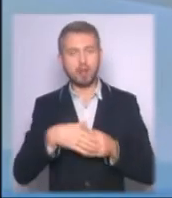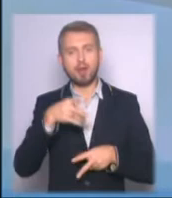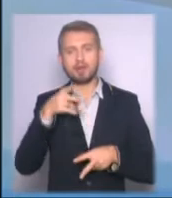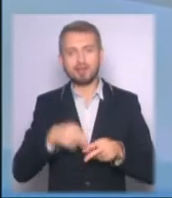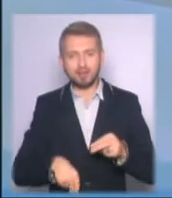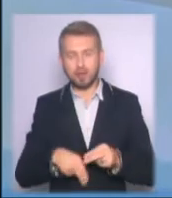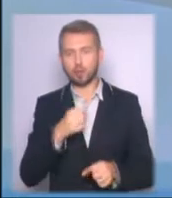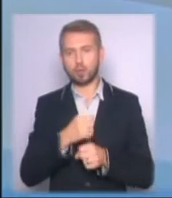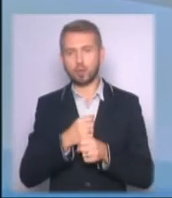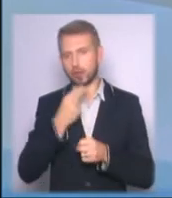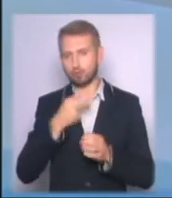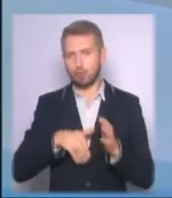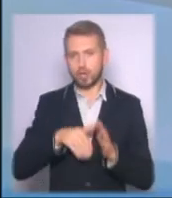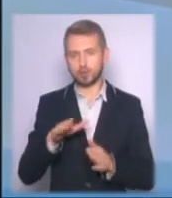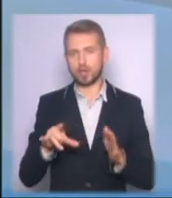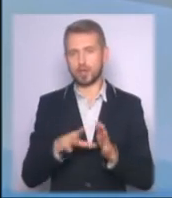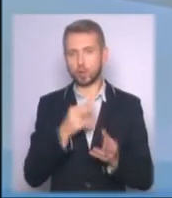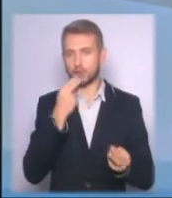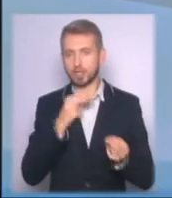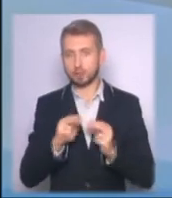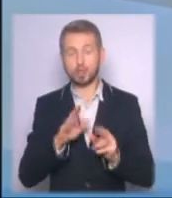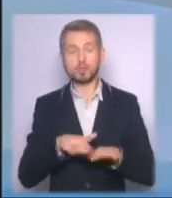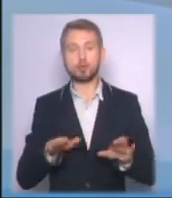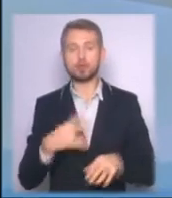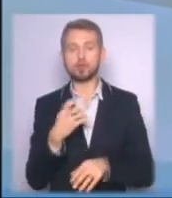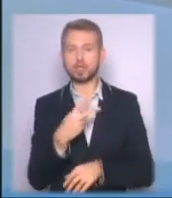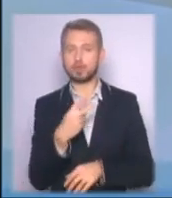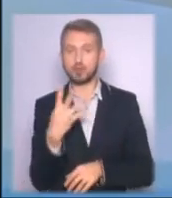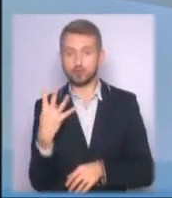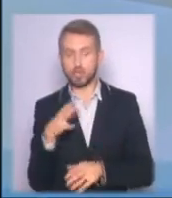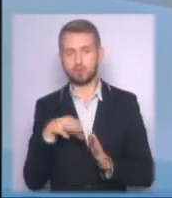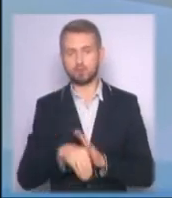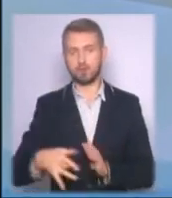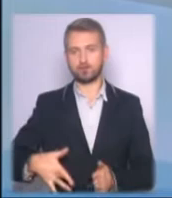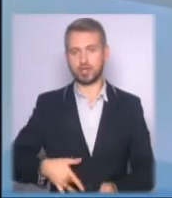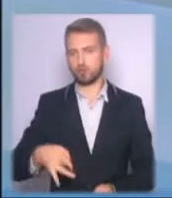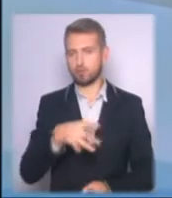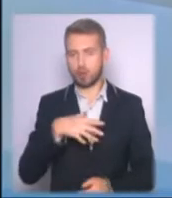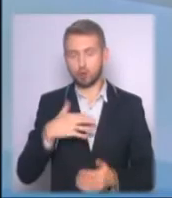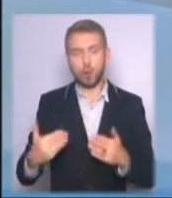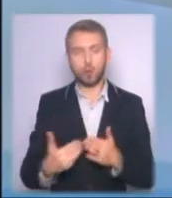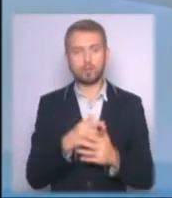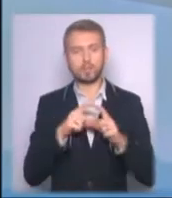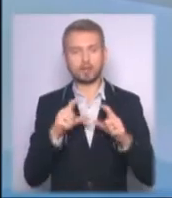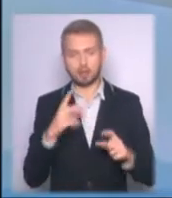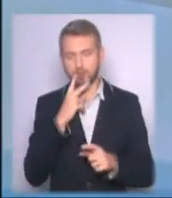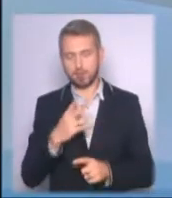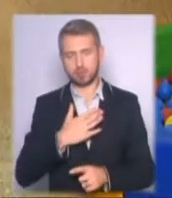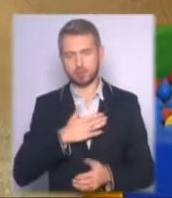поліпшення енергоефективності у садочку номер 424 у Печерському районі. Оновлений заклад бачили наші